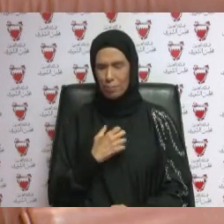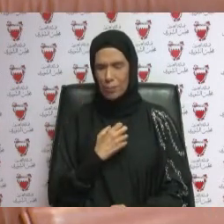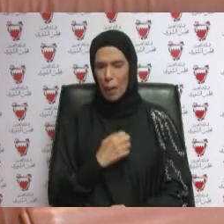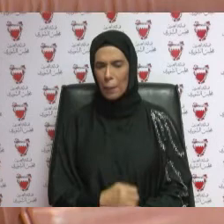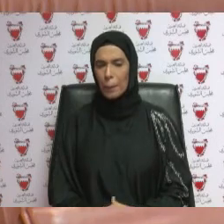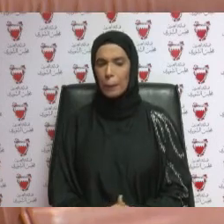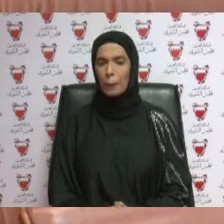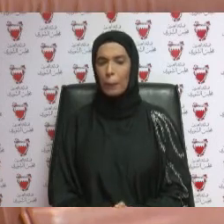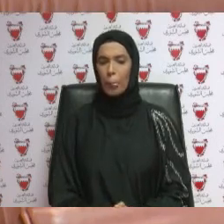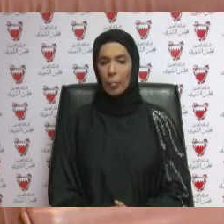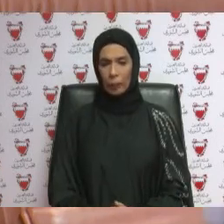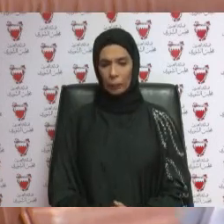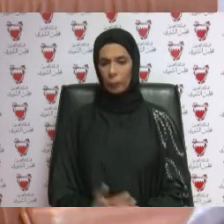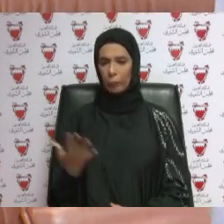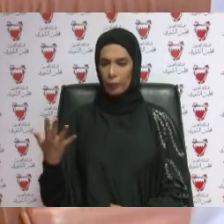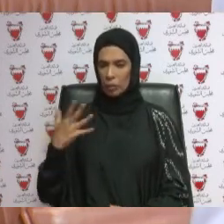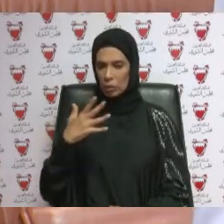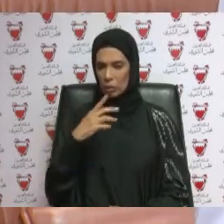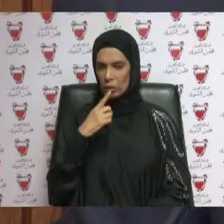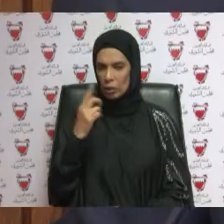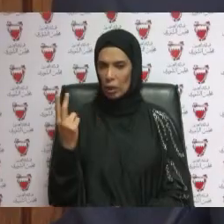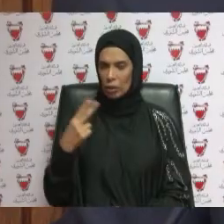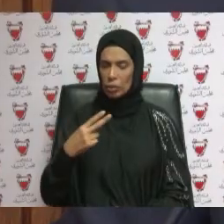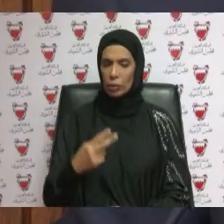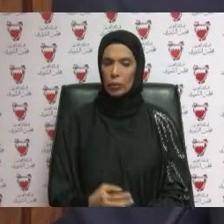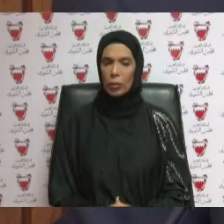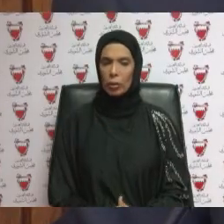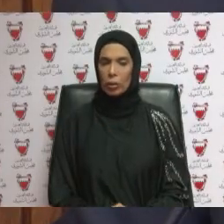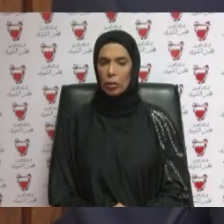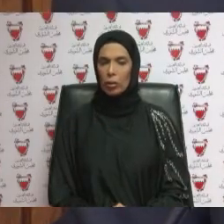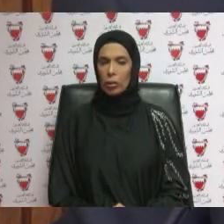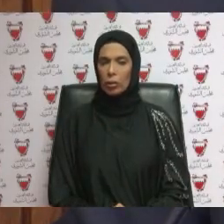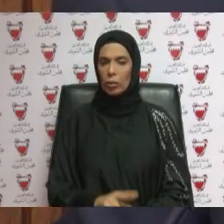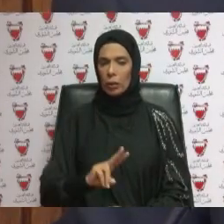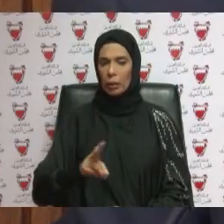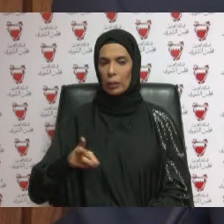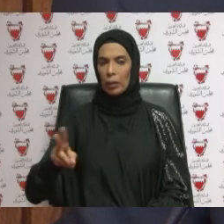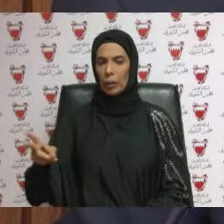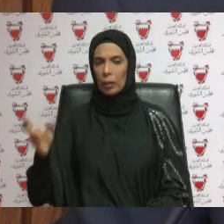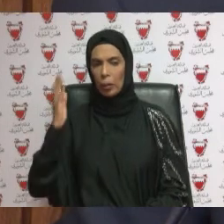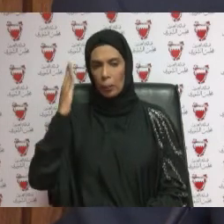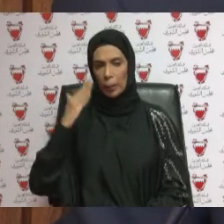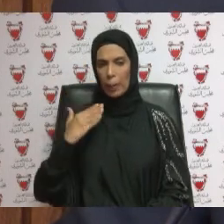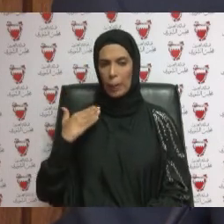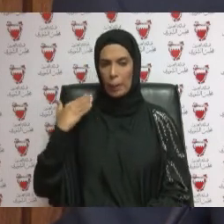الرئيس، في خمسينيات القرن العشرين بدأ تغير جديد بالنسبة للمرأة،